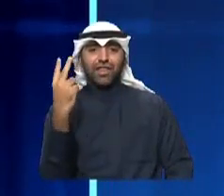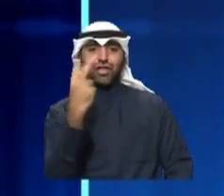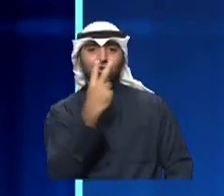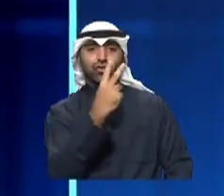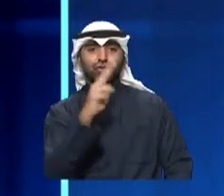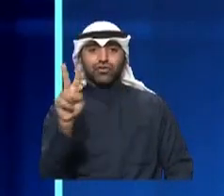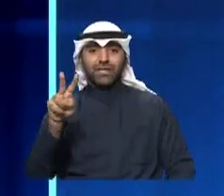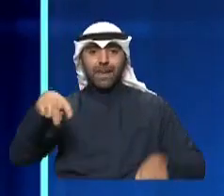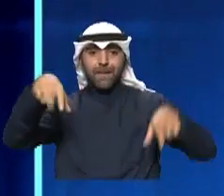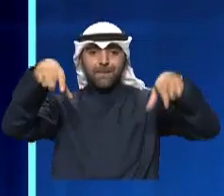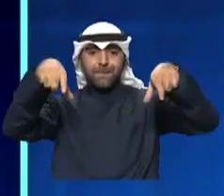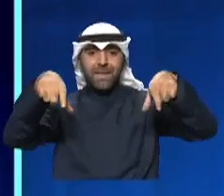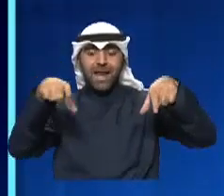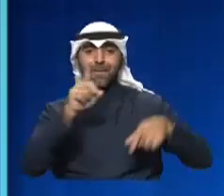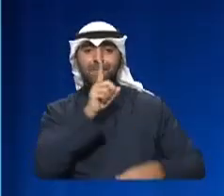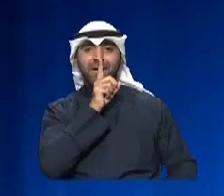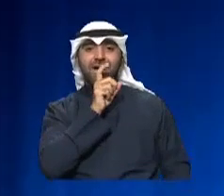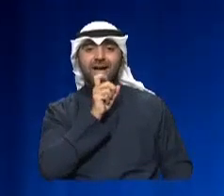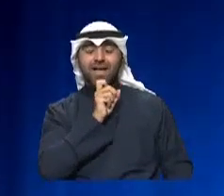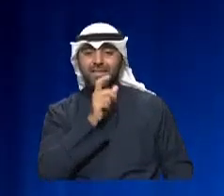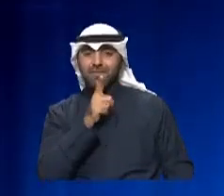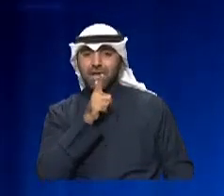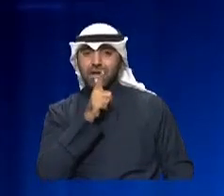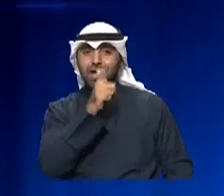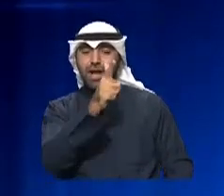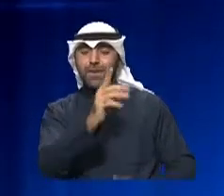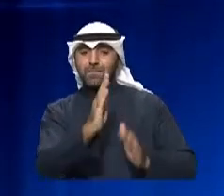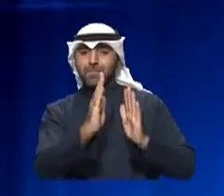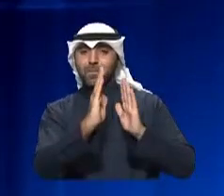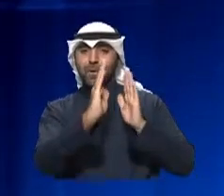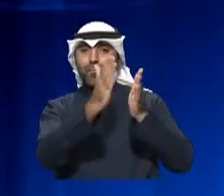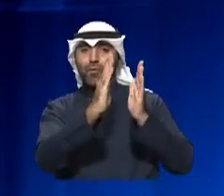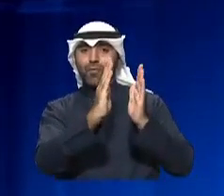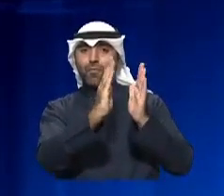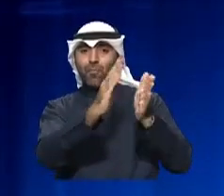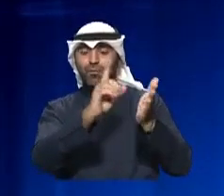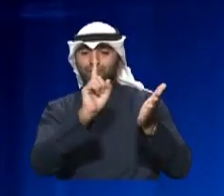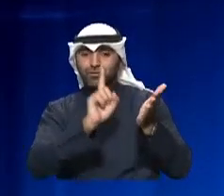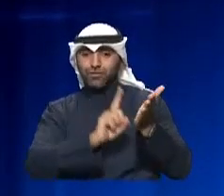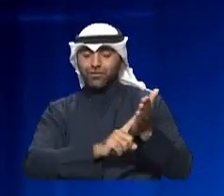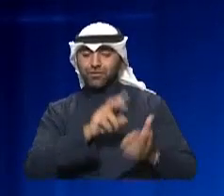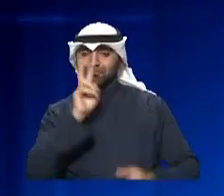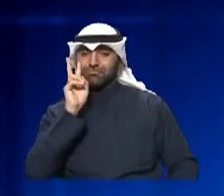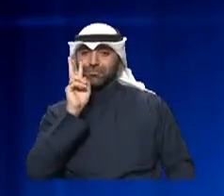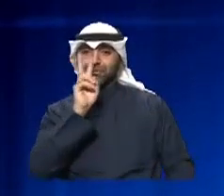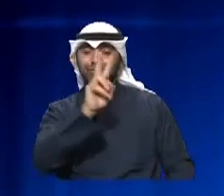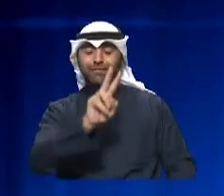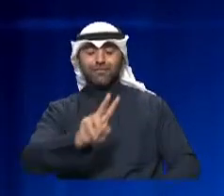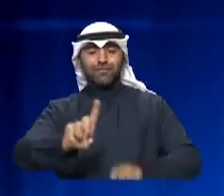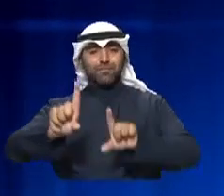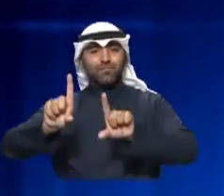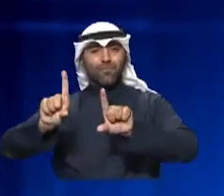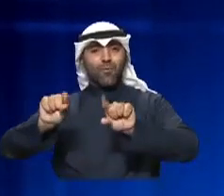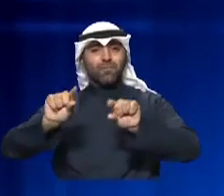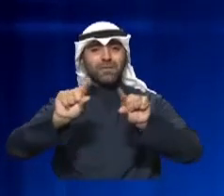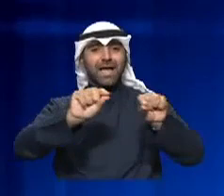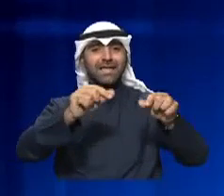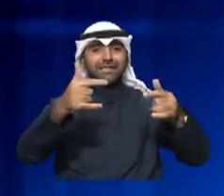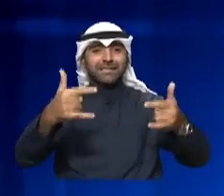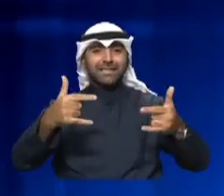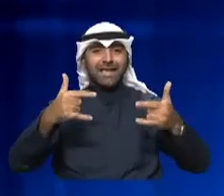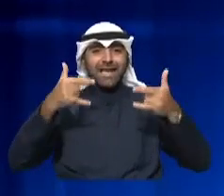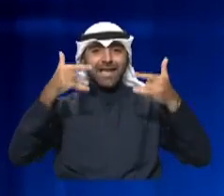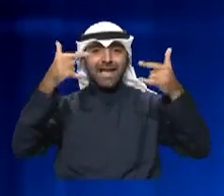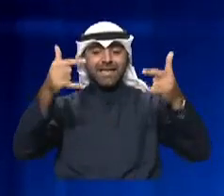الشقيقة خلال الفترة من 20 من نوفمبر من 18 إلى 18 من ديسمبر 2022 بكل